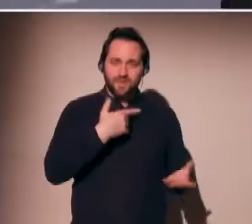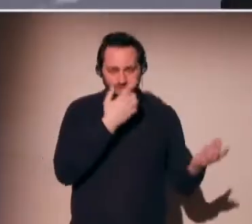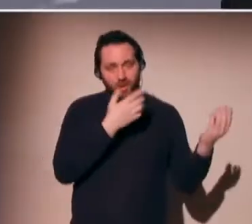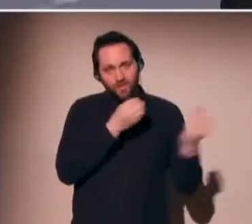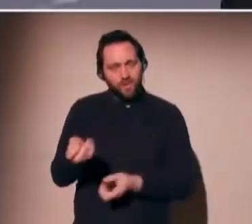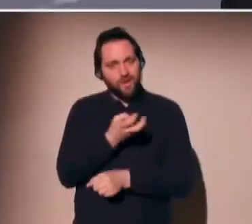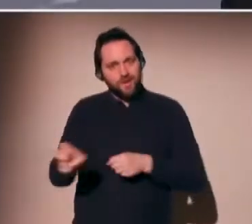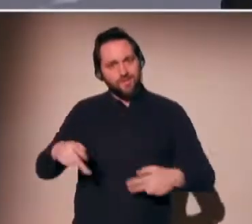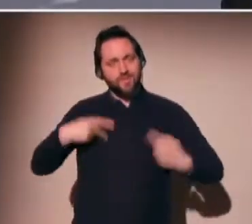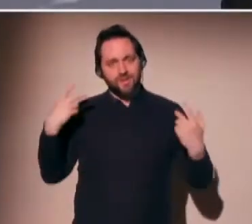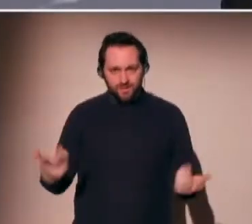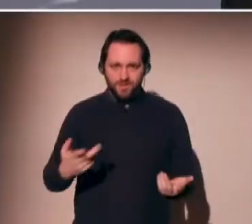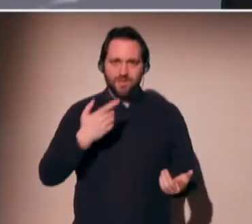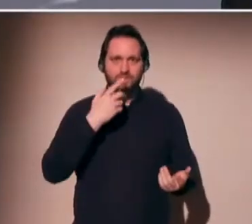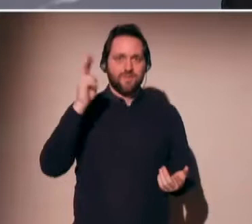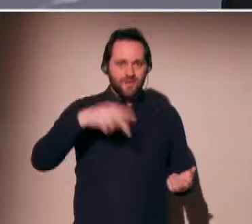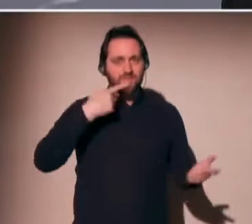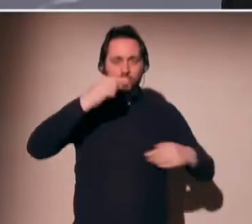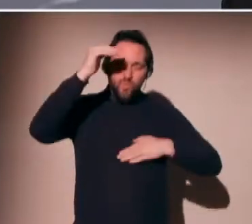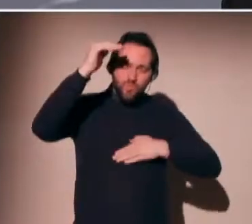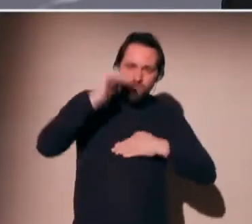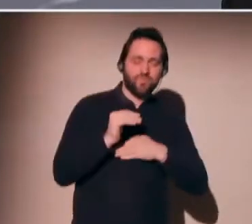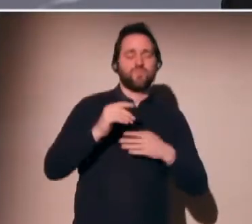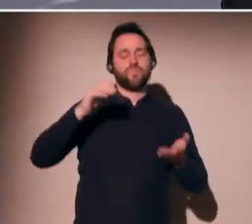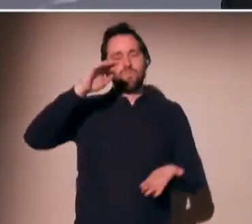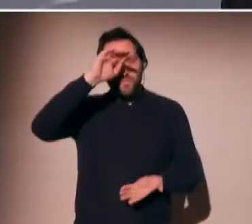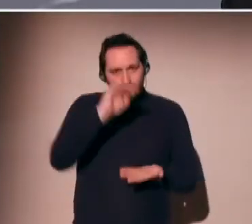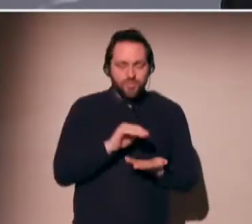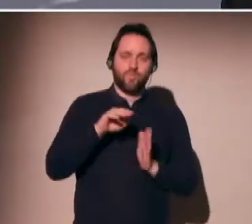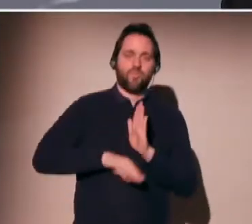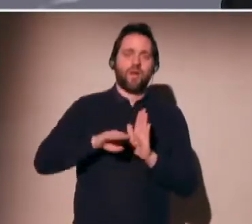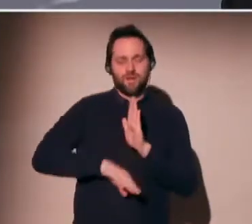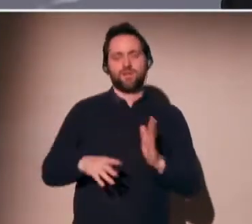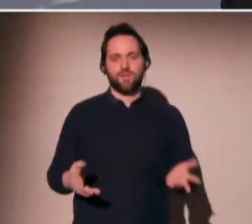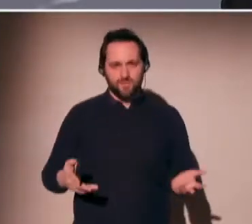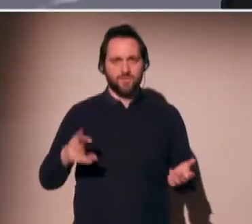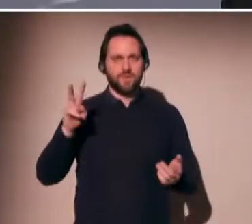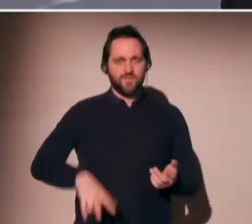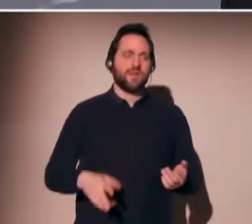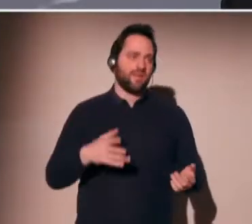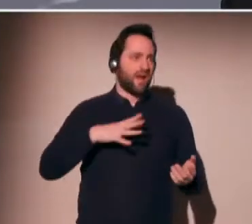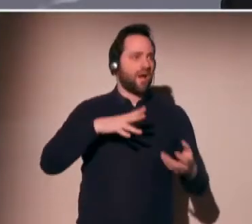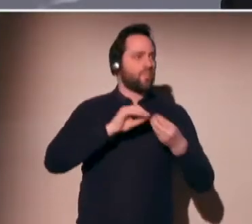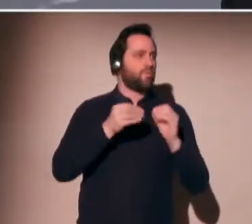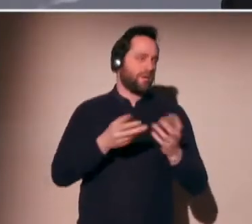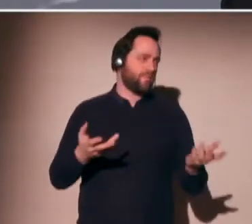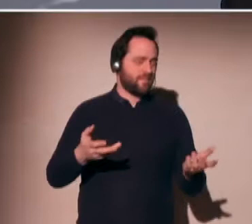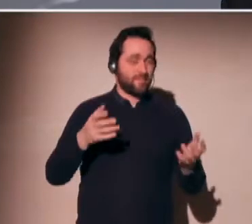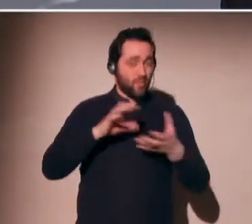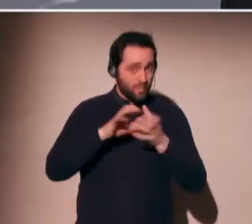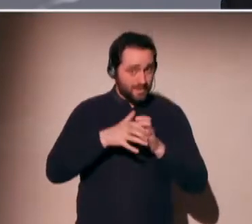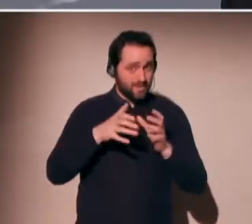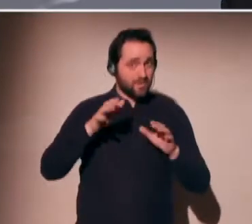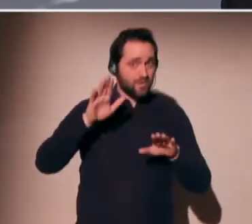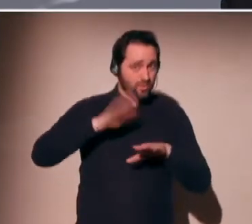complexes, cette notion de causalité commence à se diluer. Si par exemple, je vous dis, dans une semaine, il va faire beau à Paris, et je vous